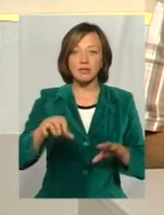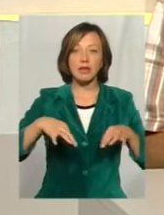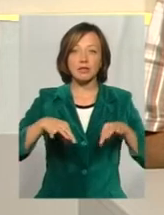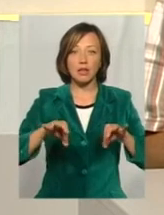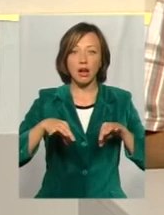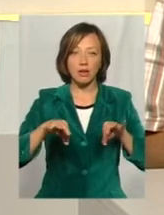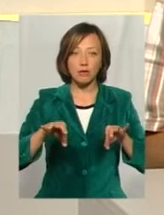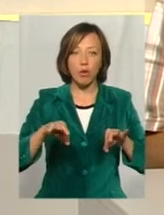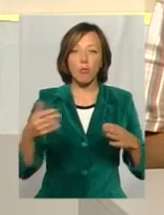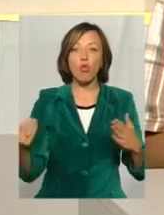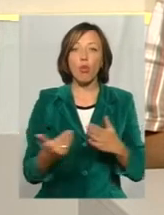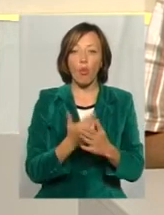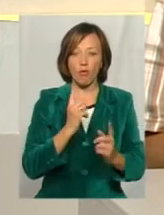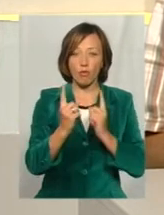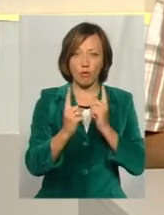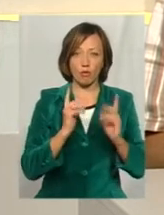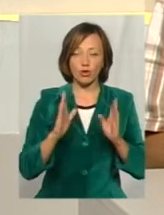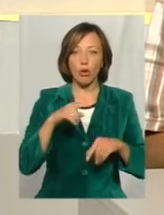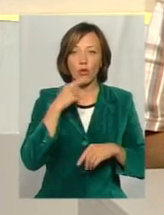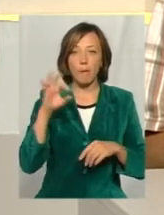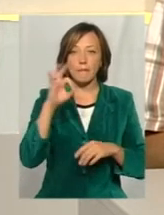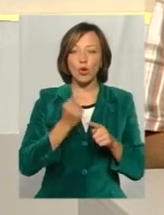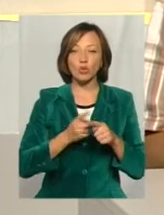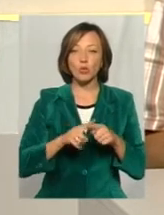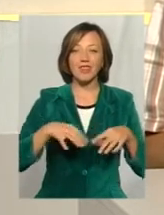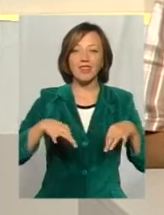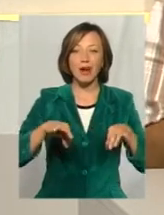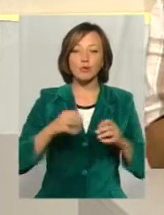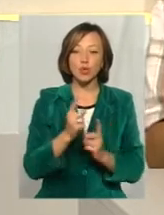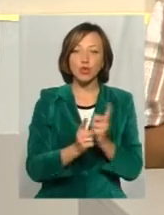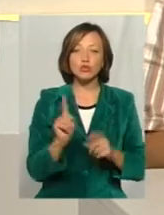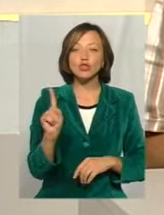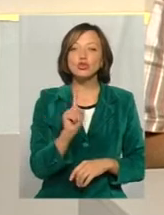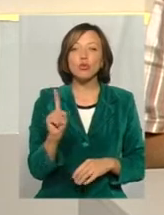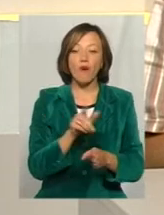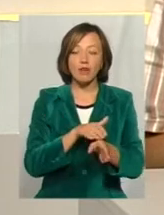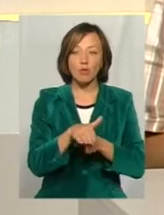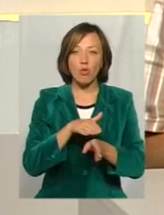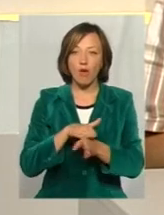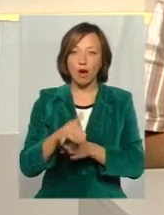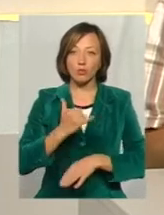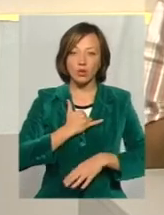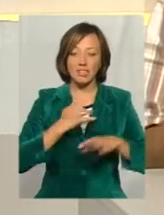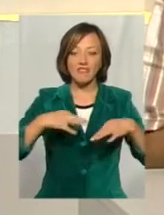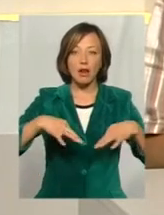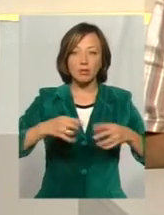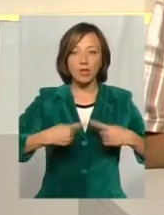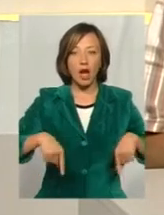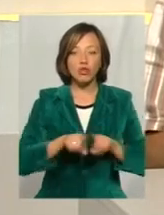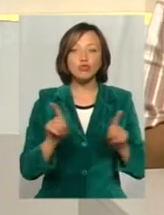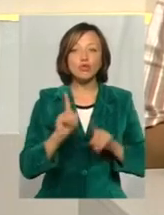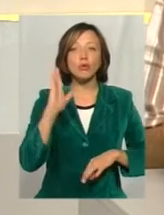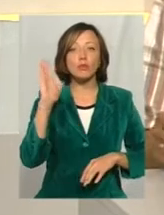Хмельницькому поїде по-новому. Отже, ми сьогодні будемо говорити про цю транспортну реформу, про те, що відбувається в нашій транспортній галузі, і що має відбуватися,